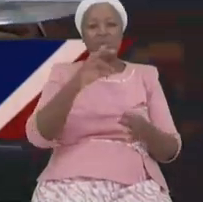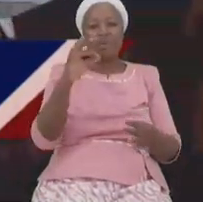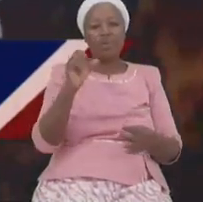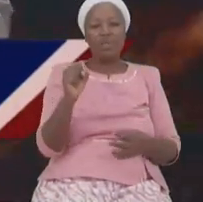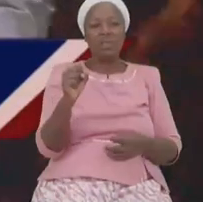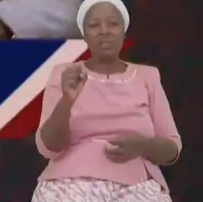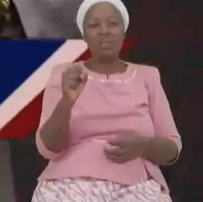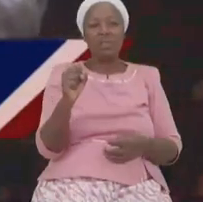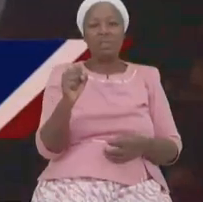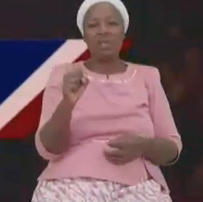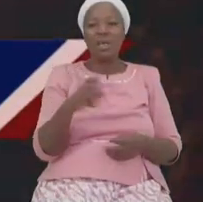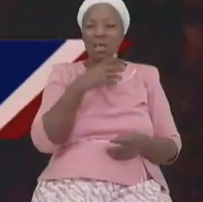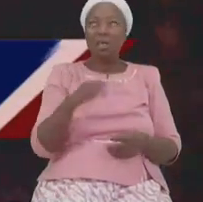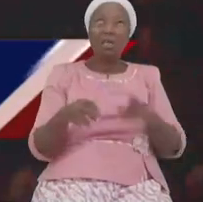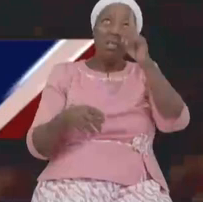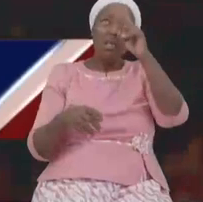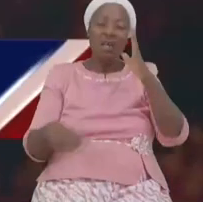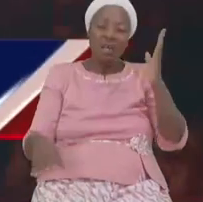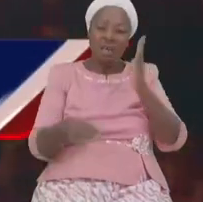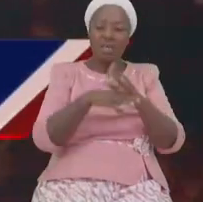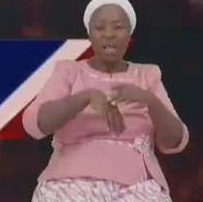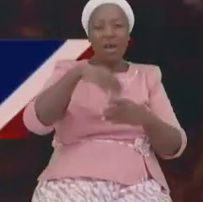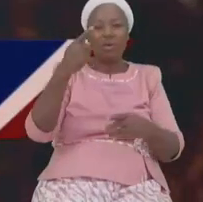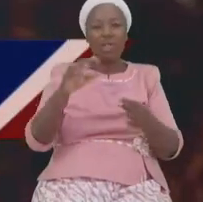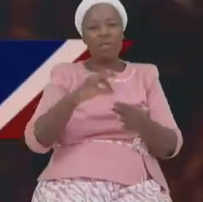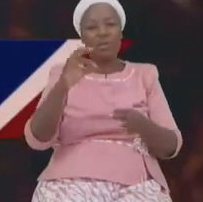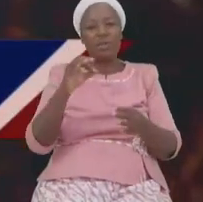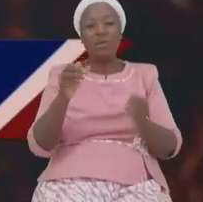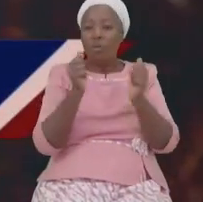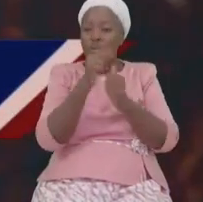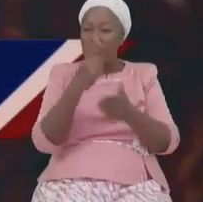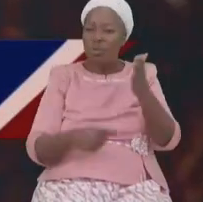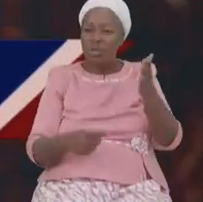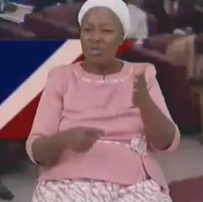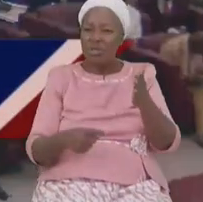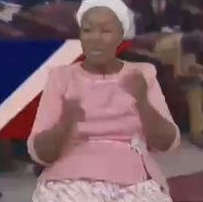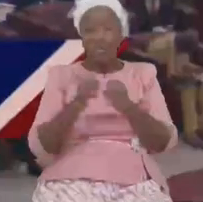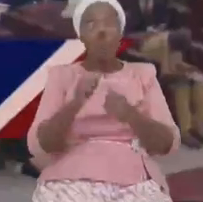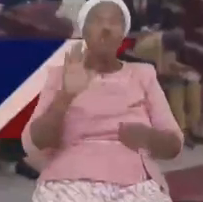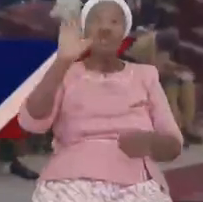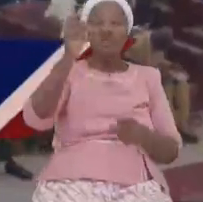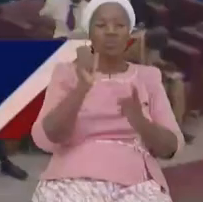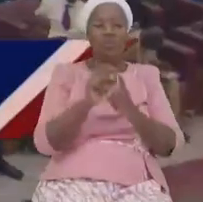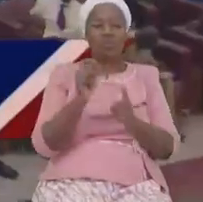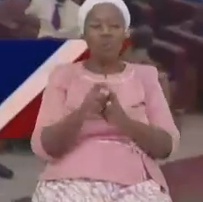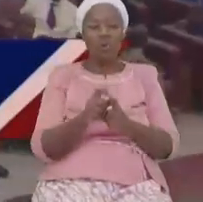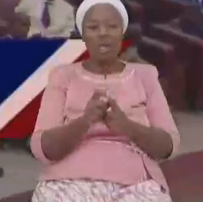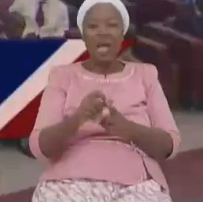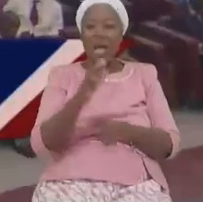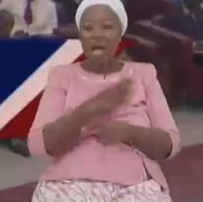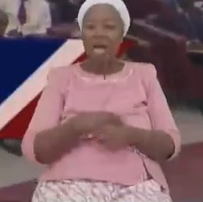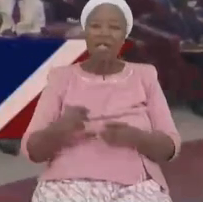Il chassa les esprits par quoi? Par sa parole. Et il guérit